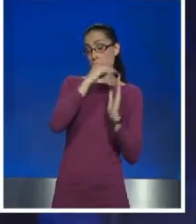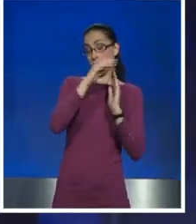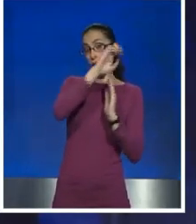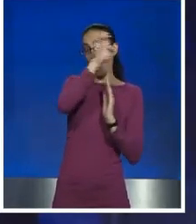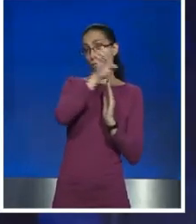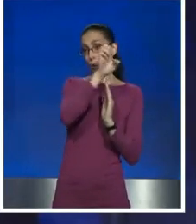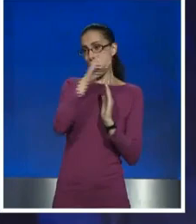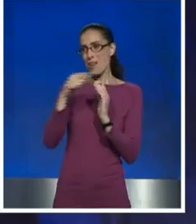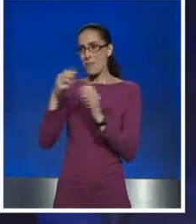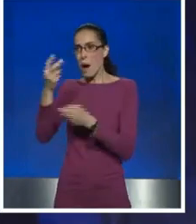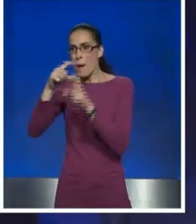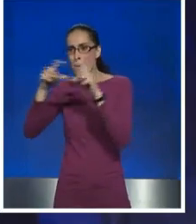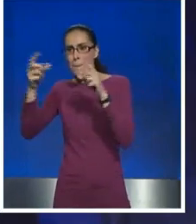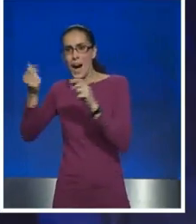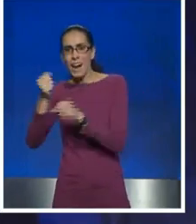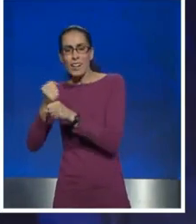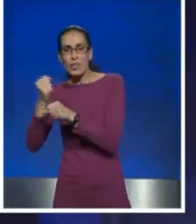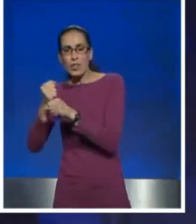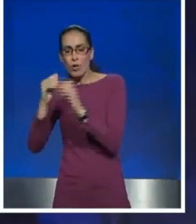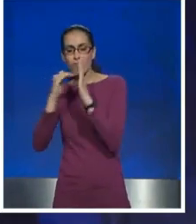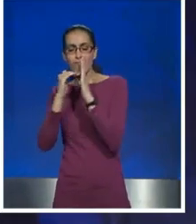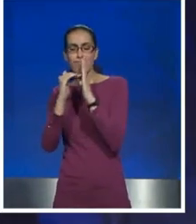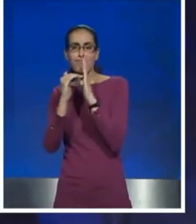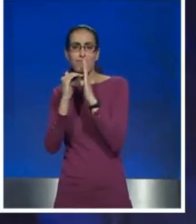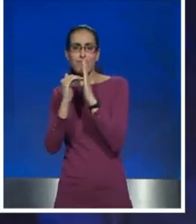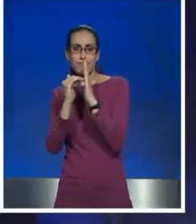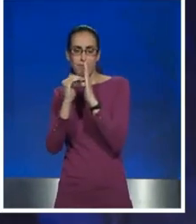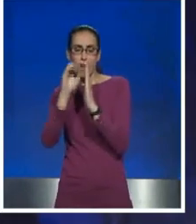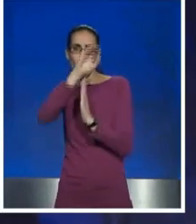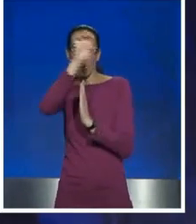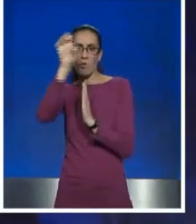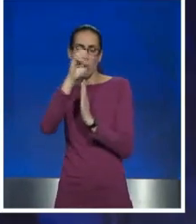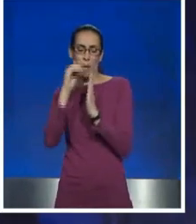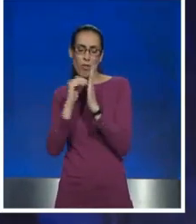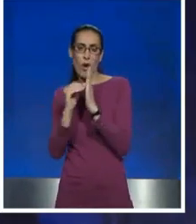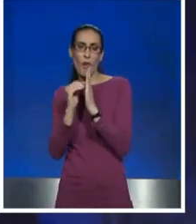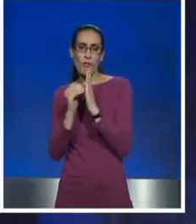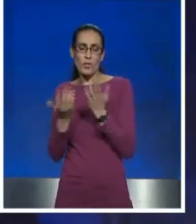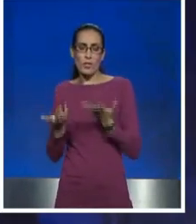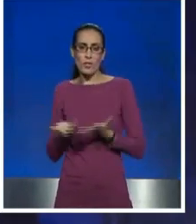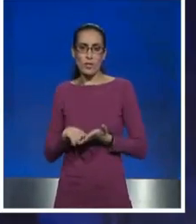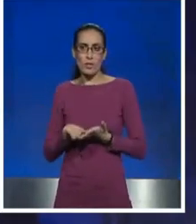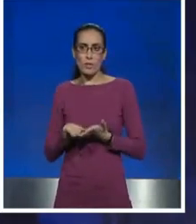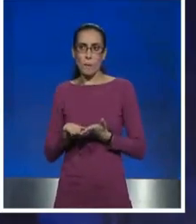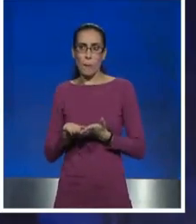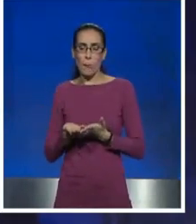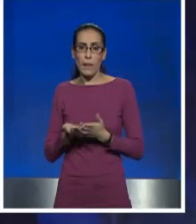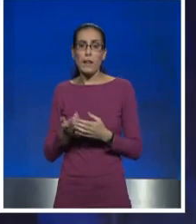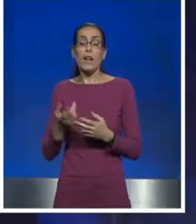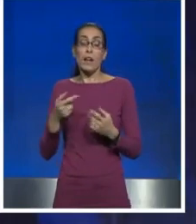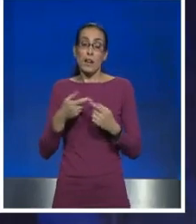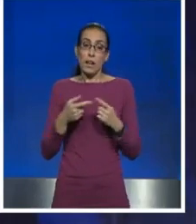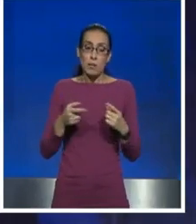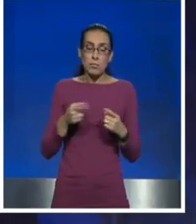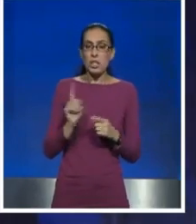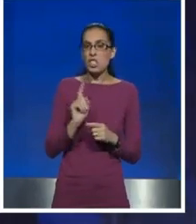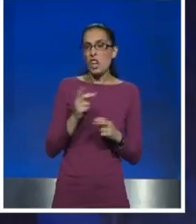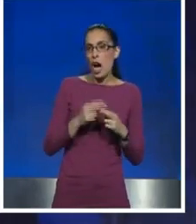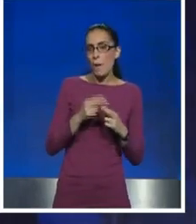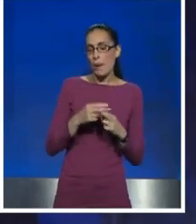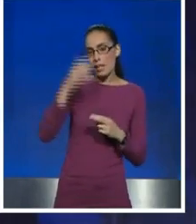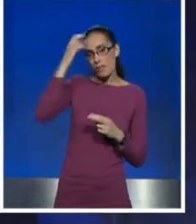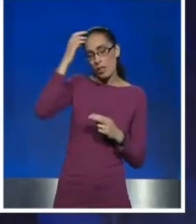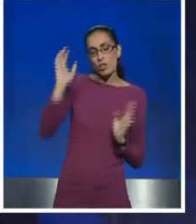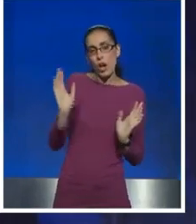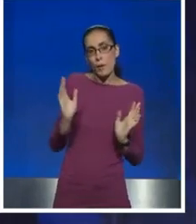kien għawa x-xogħol għandu jibbenefikja minnu il-ħaddim Malti. X'għamilu? Ġablu n-nis minn Bangladesh, ġablu n-nis